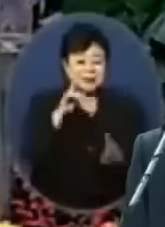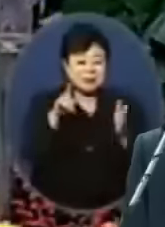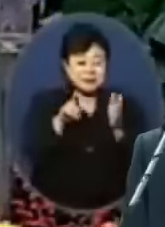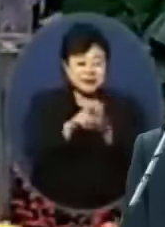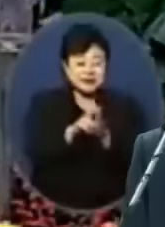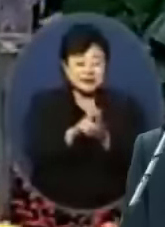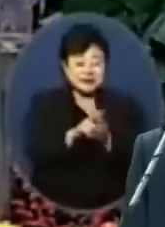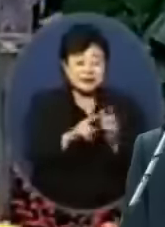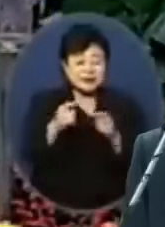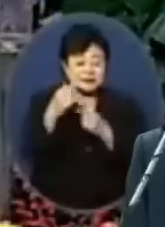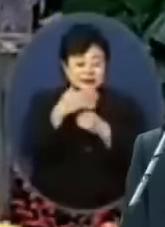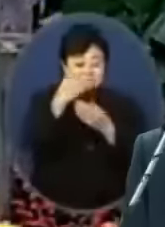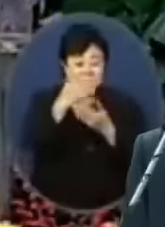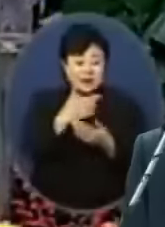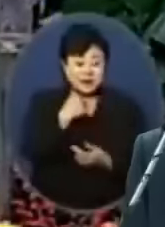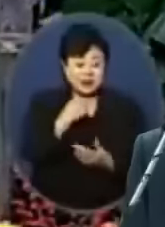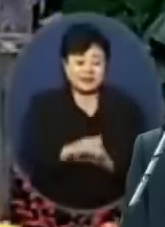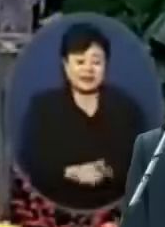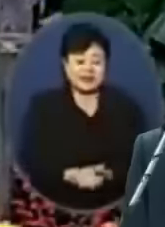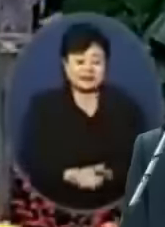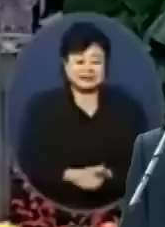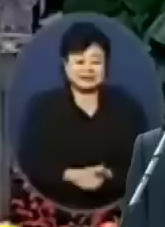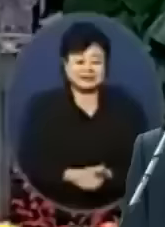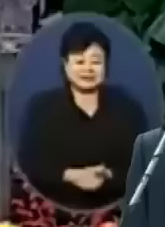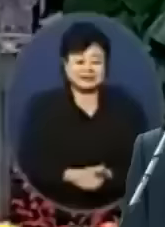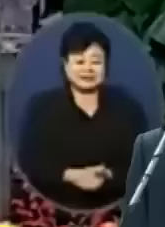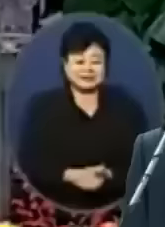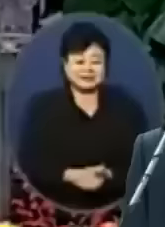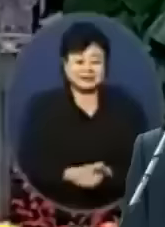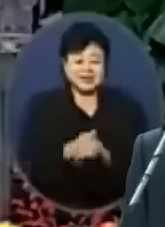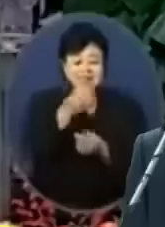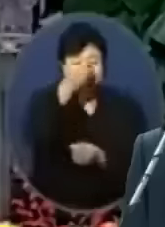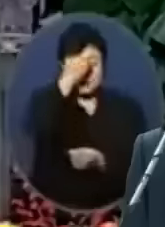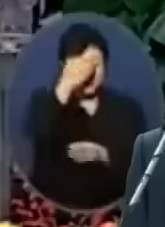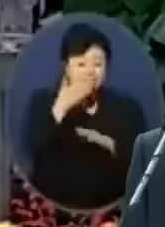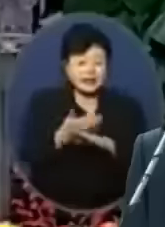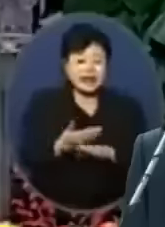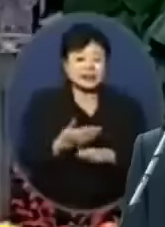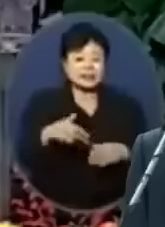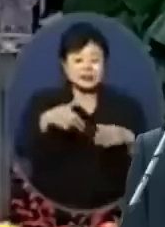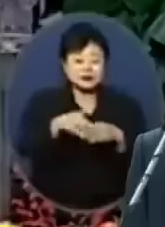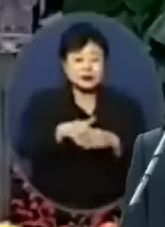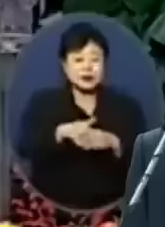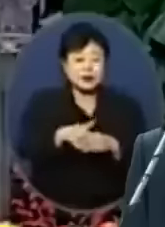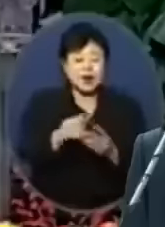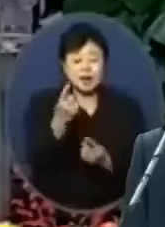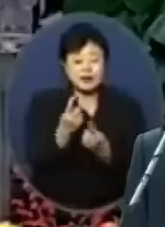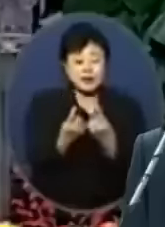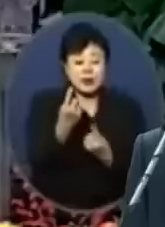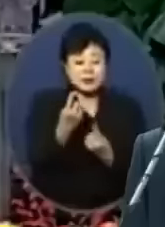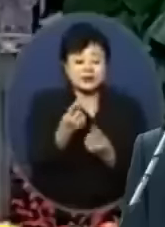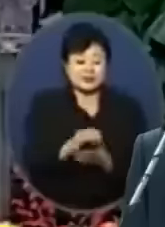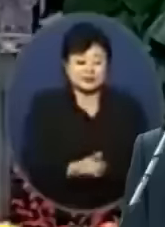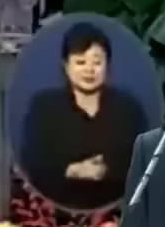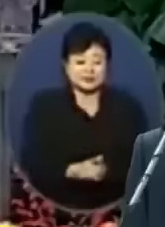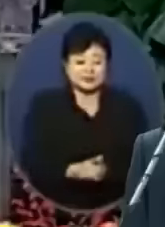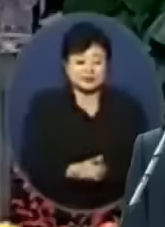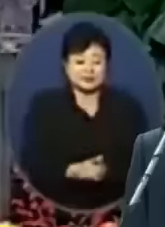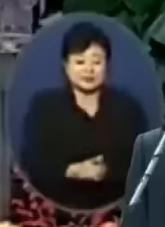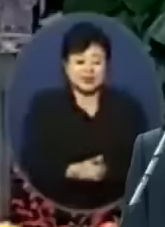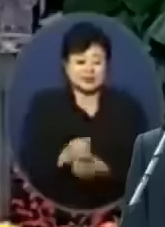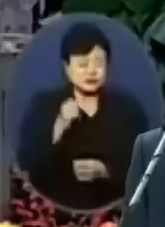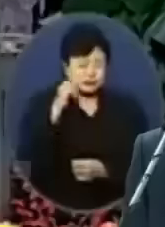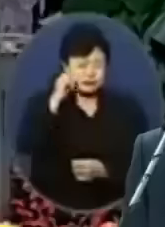믿음이란 제목으로 말씀을 나누겠습니다. 기독교와 다른 어떤 종교와 비교해서